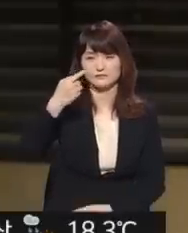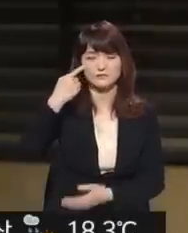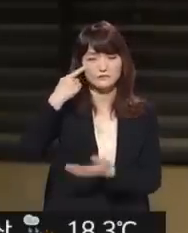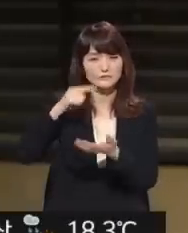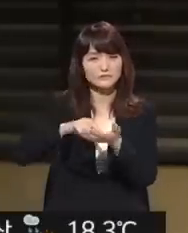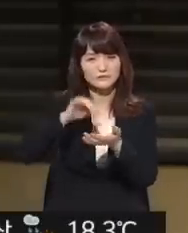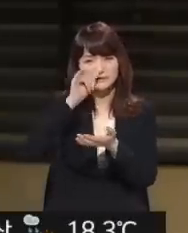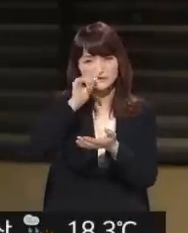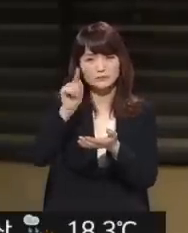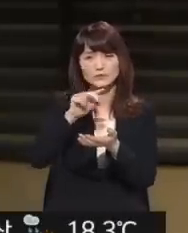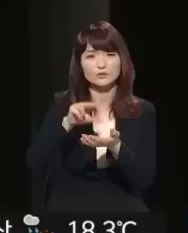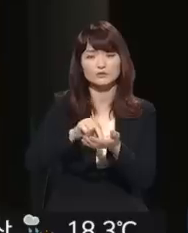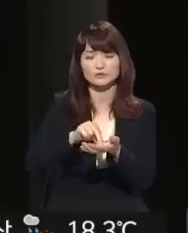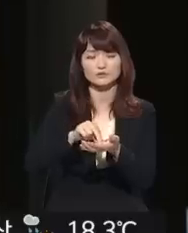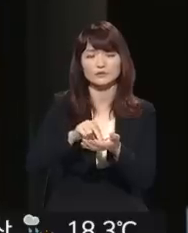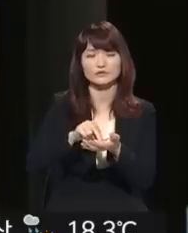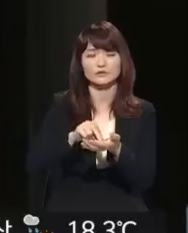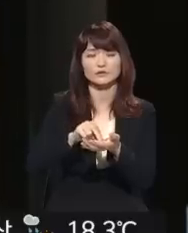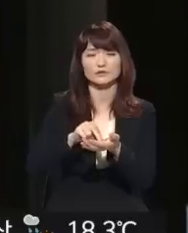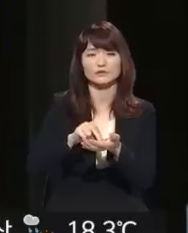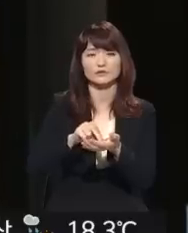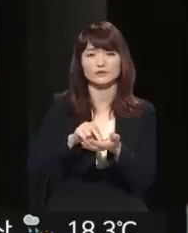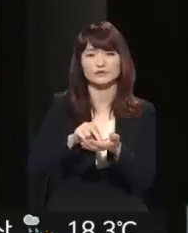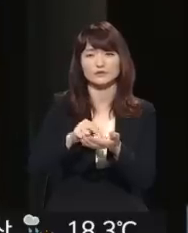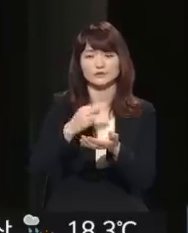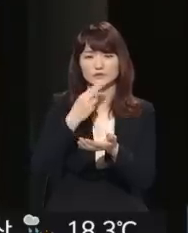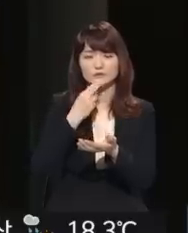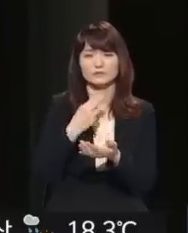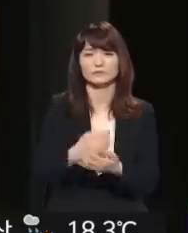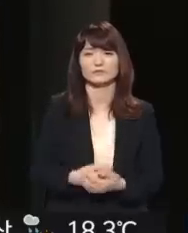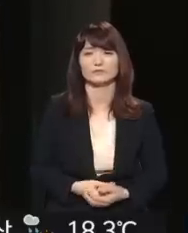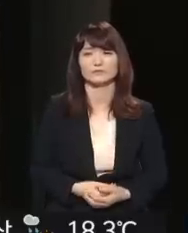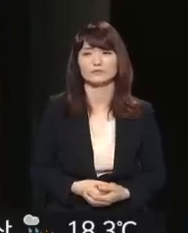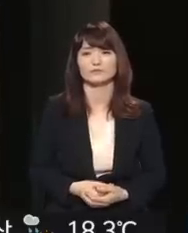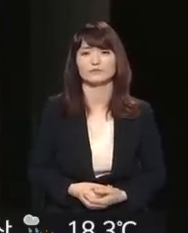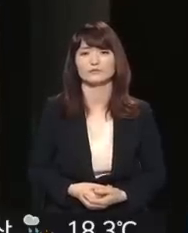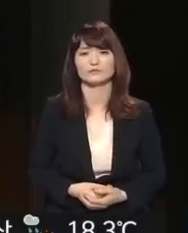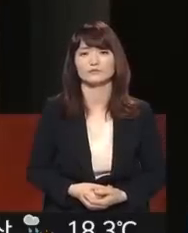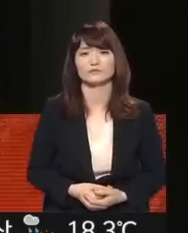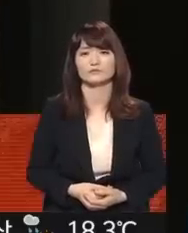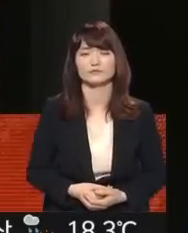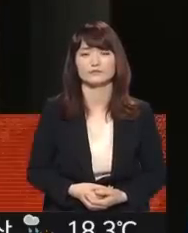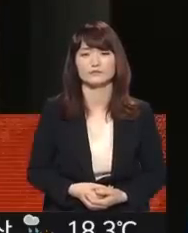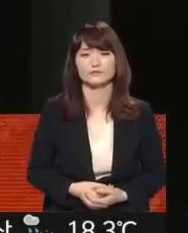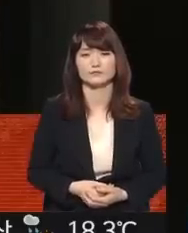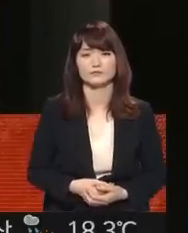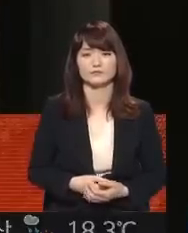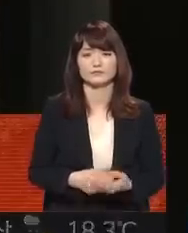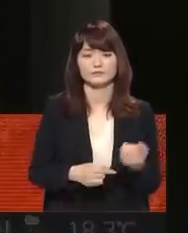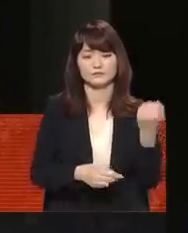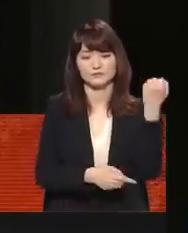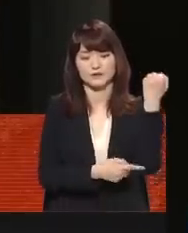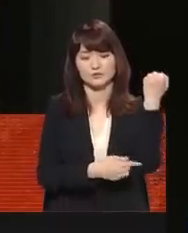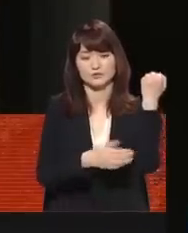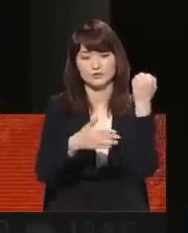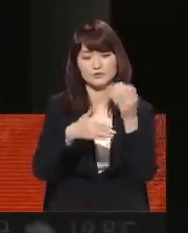상태입니다 양변호사님 이게 처음에 정말 그냥이 팔꿈치 좀 부딪혀 가지고 다쳐서